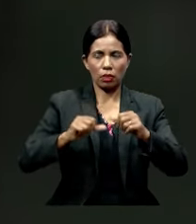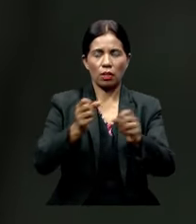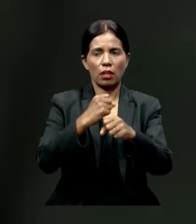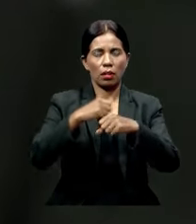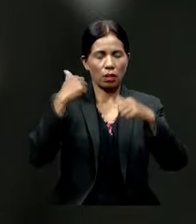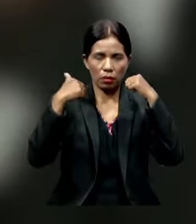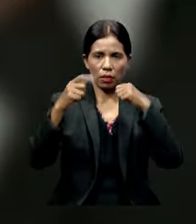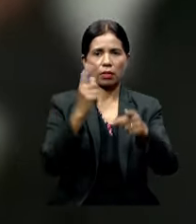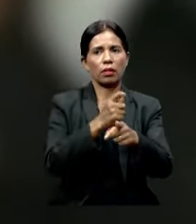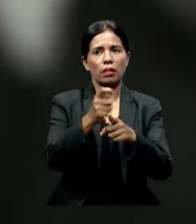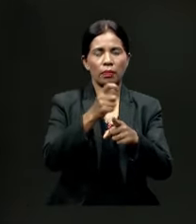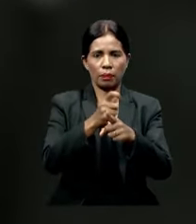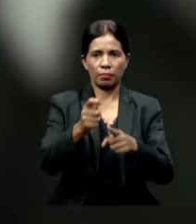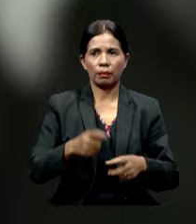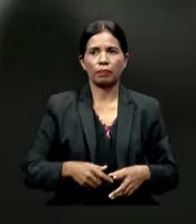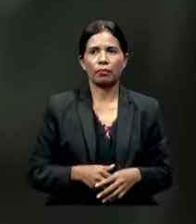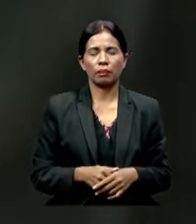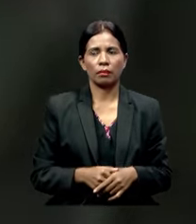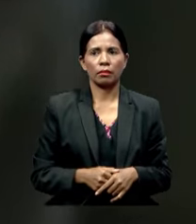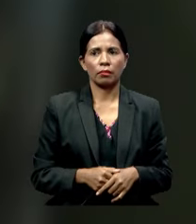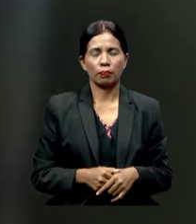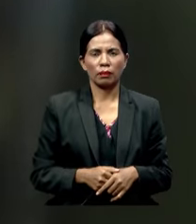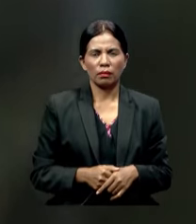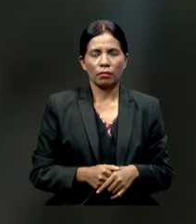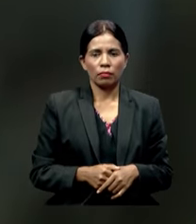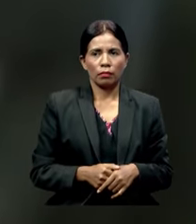atividade trenyamento. Siapa ini pelat?